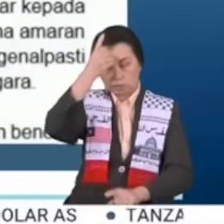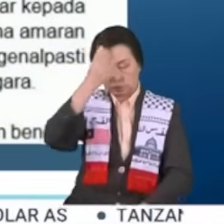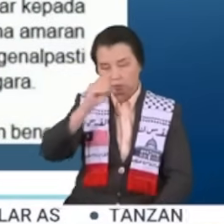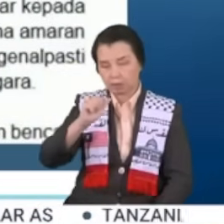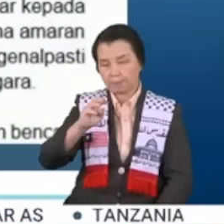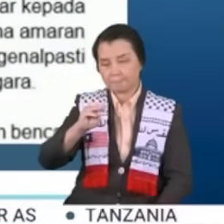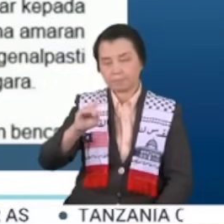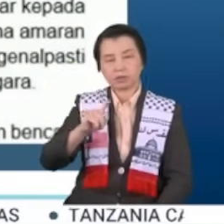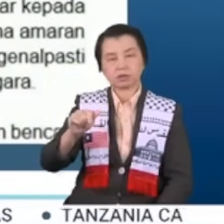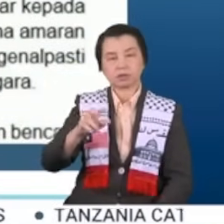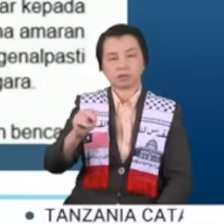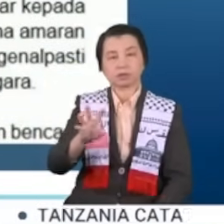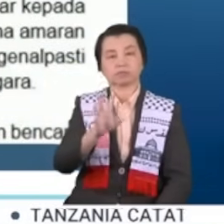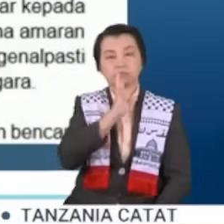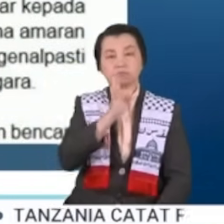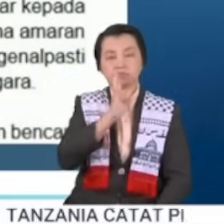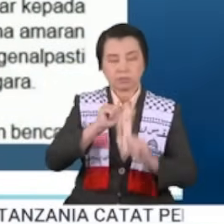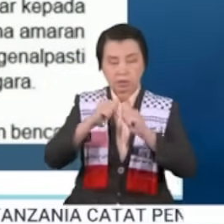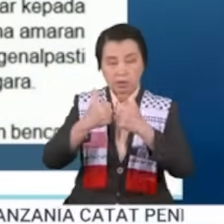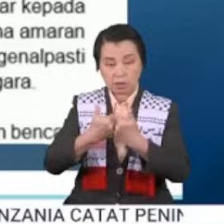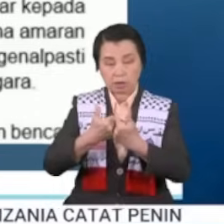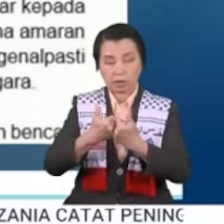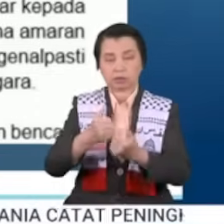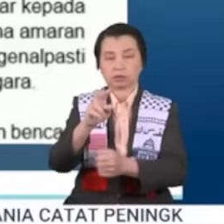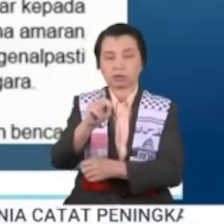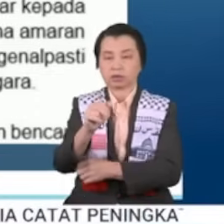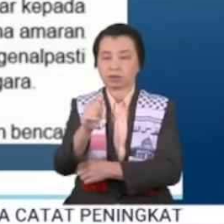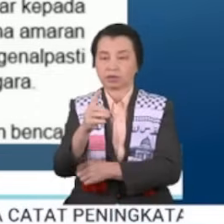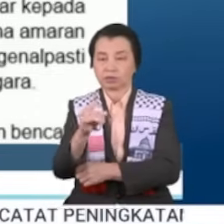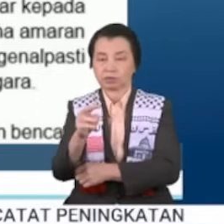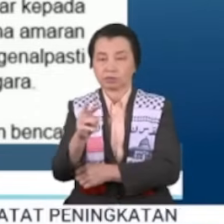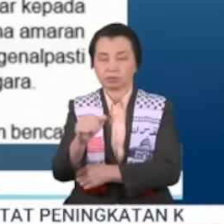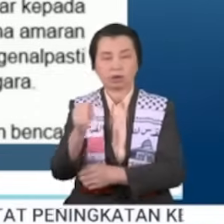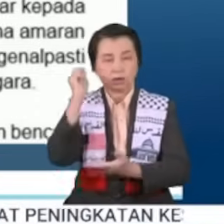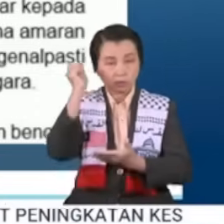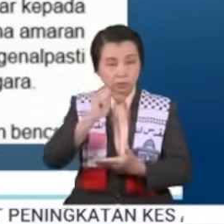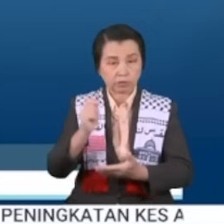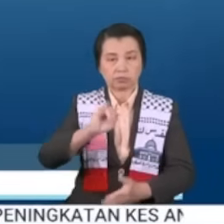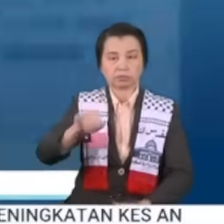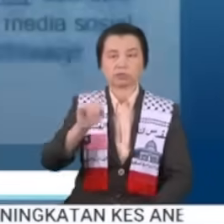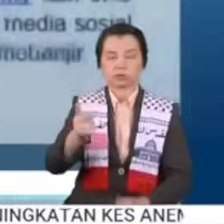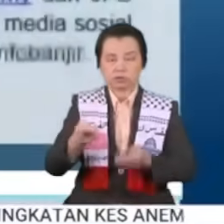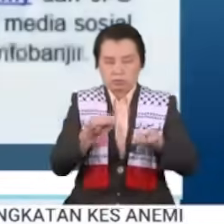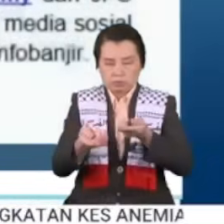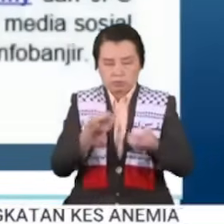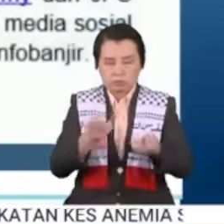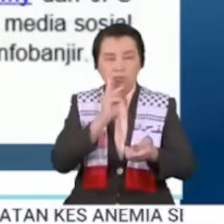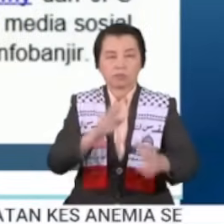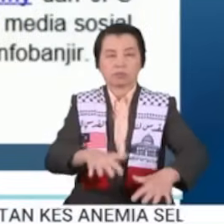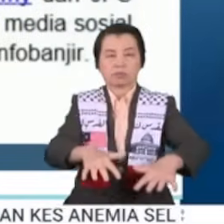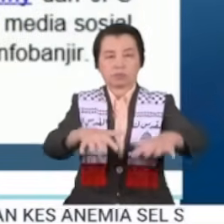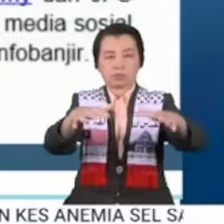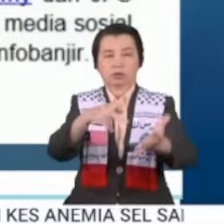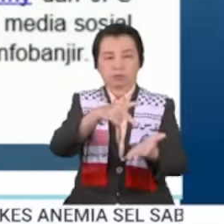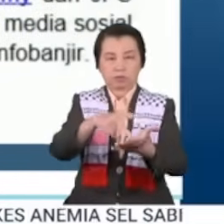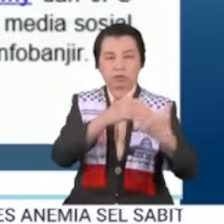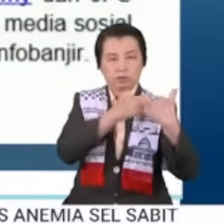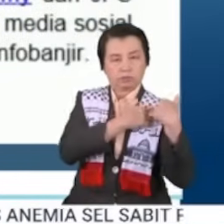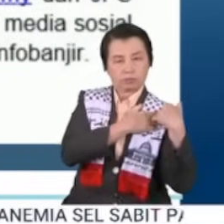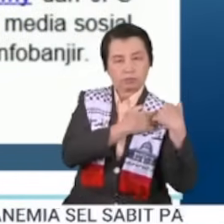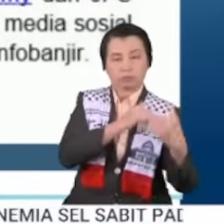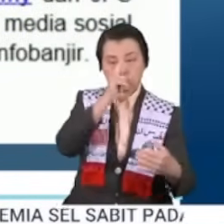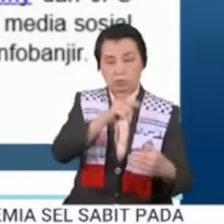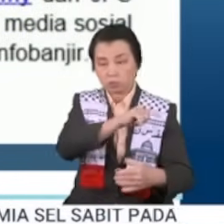KH kenyataan menyebut agensi bencana negara natma selaku sekretariat jawatankuasa pengurusan bencana pusat bertanggungjawab